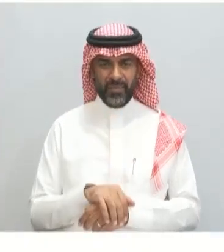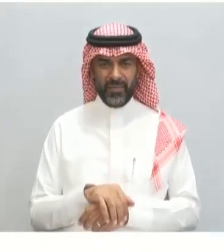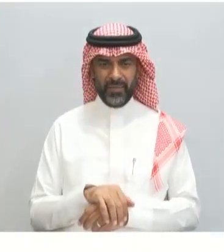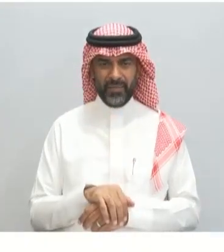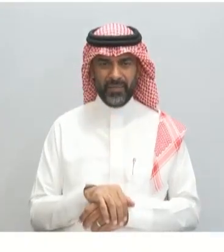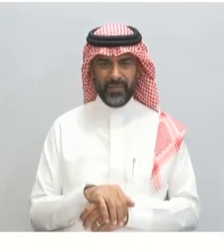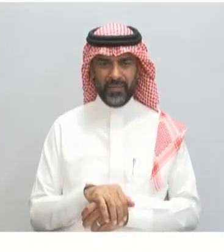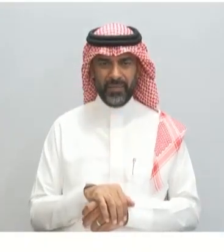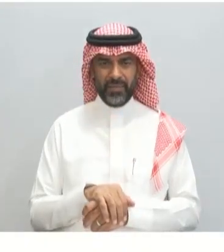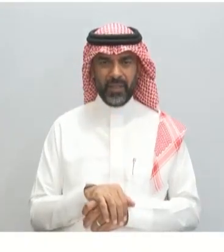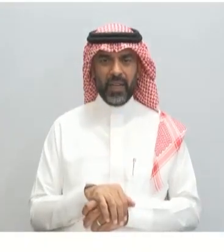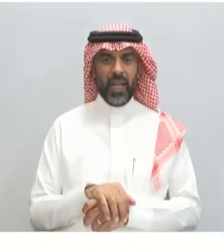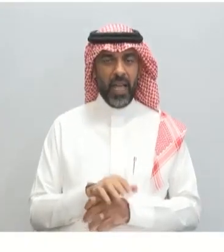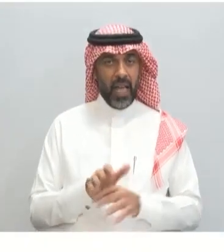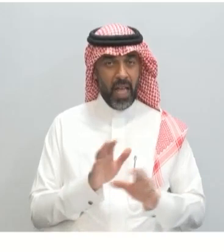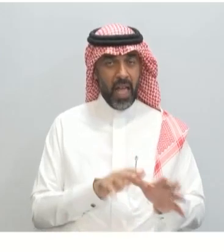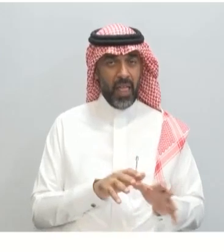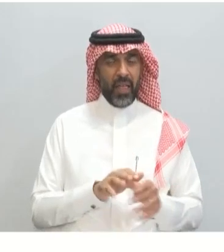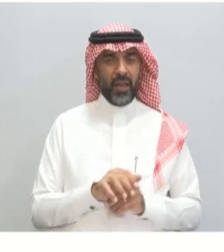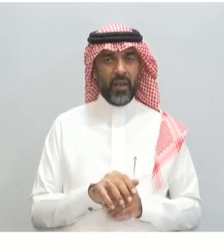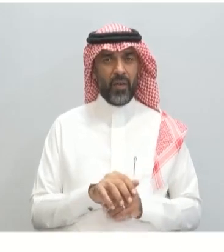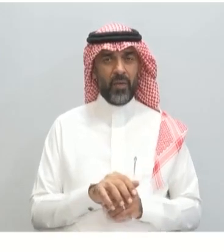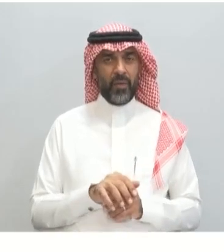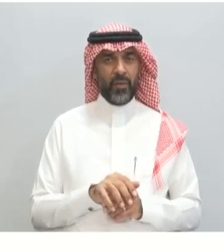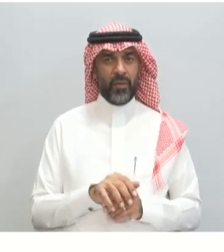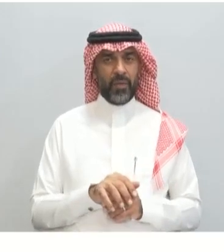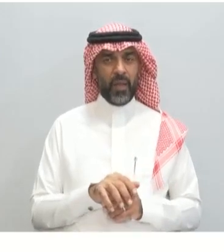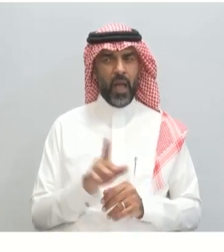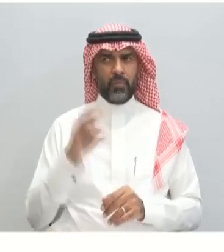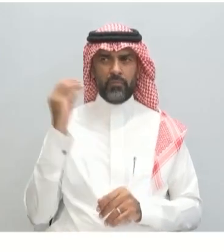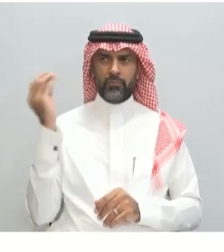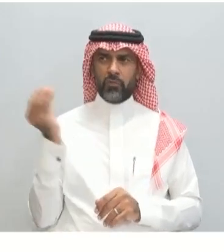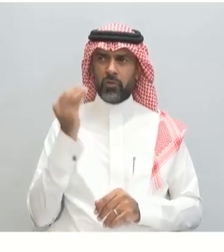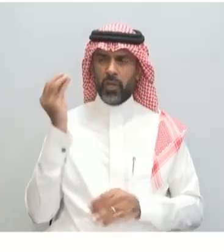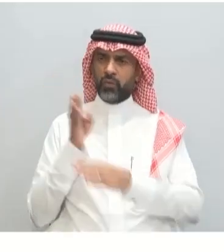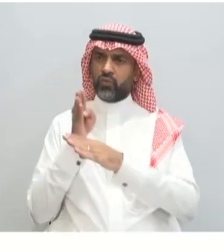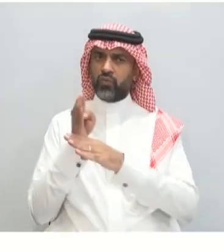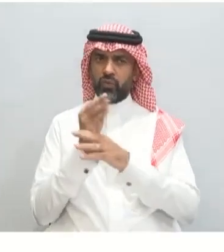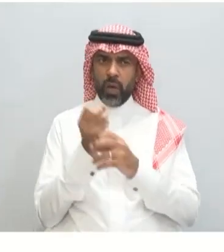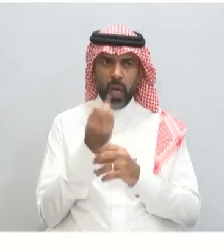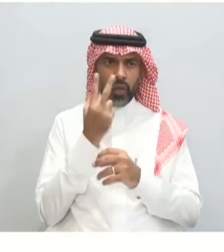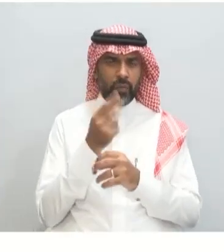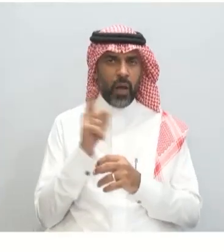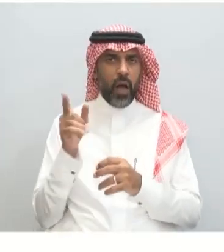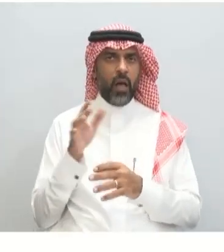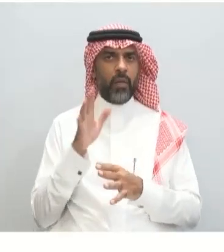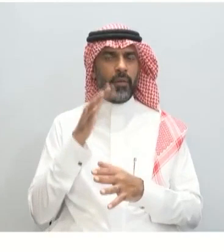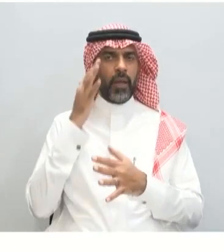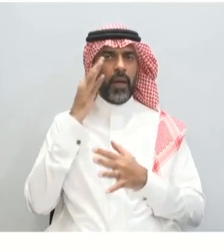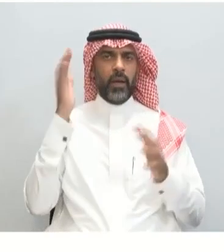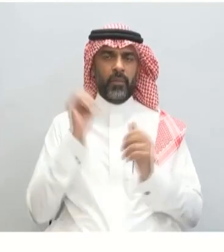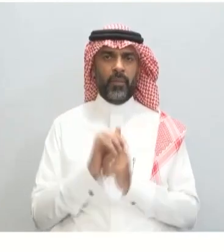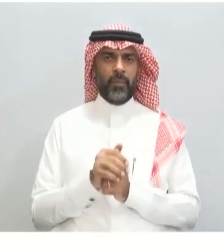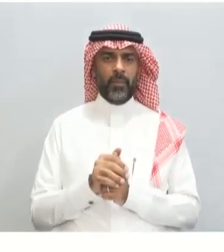الارض ايضا ابنائي وبنات الطلاب كان للرحلات والكشوفات الجغرافيه دور كبير في هذا العلم